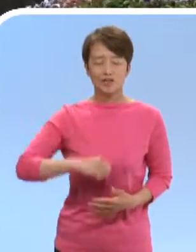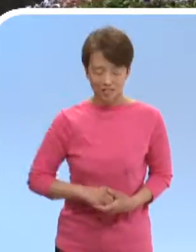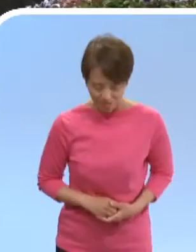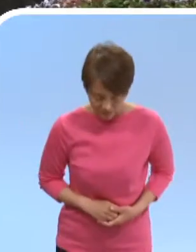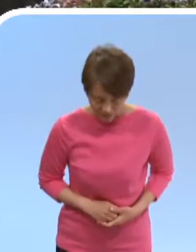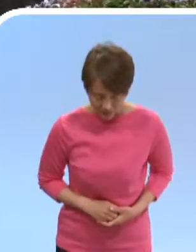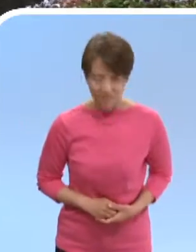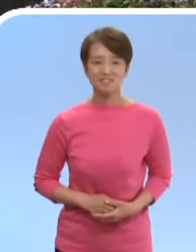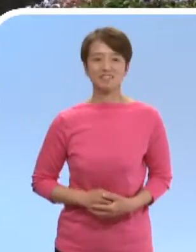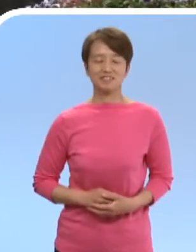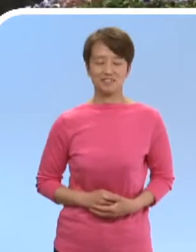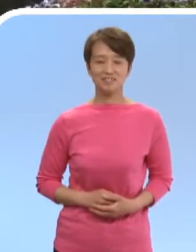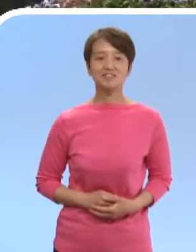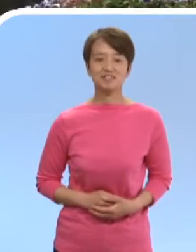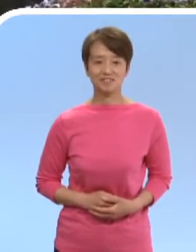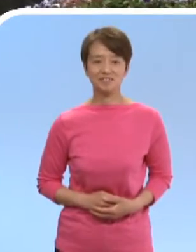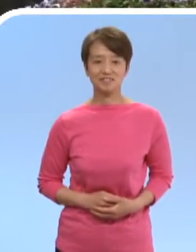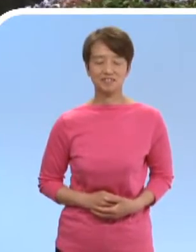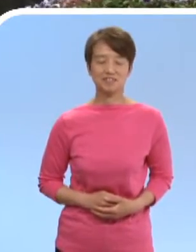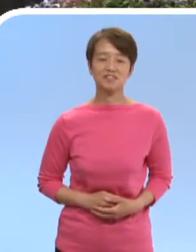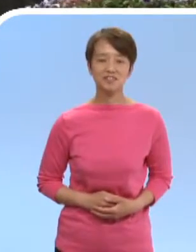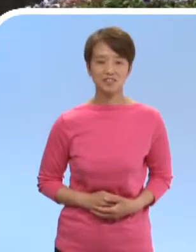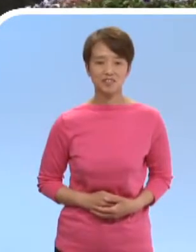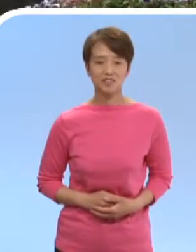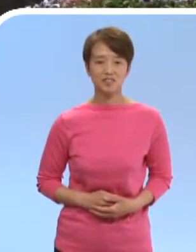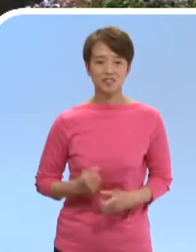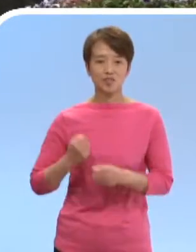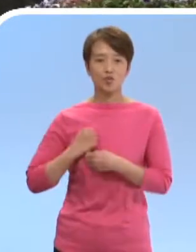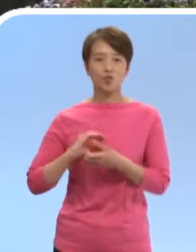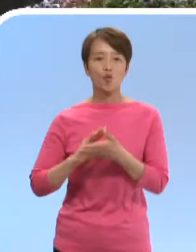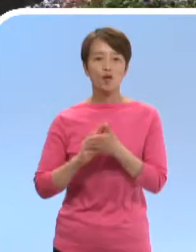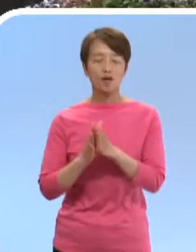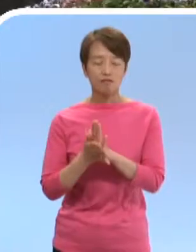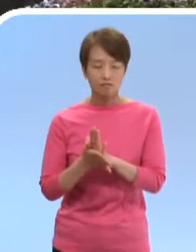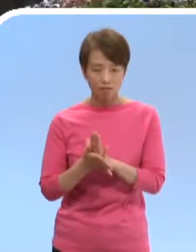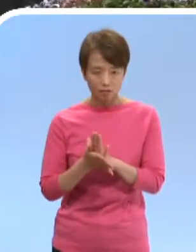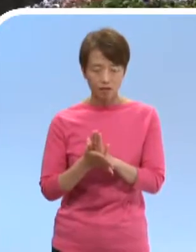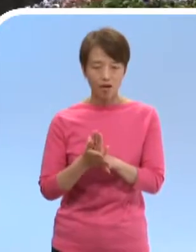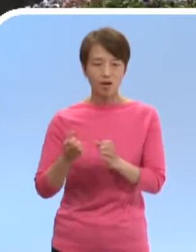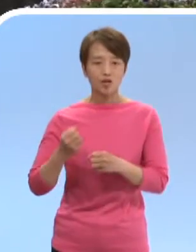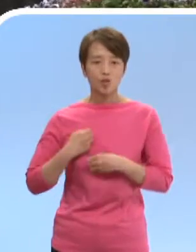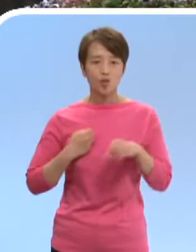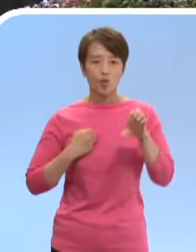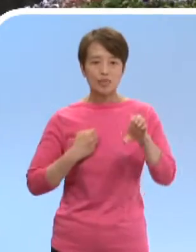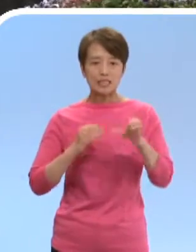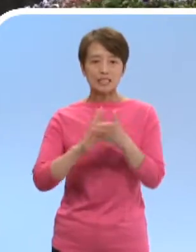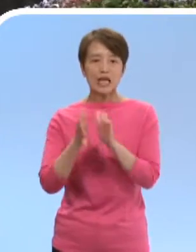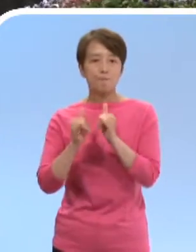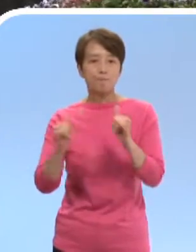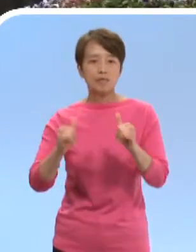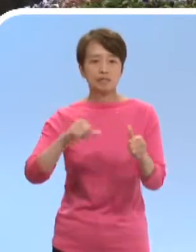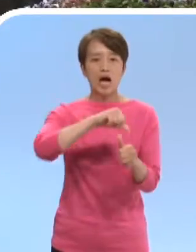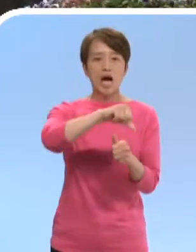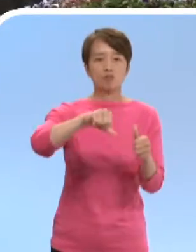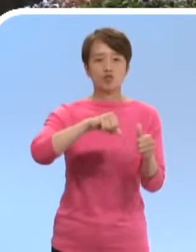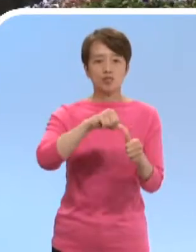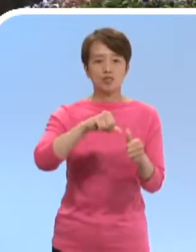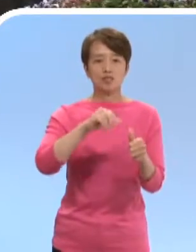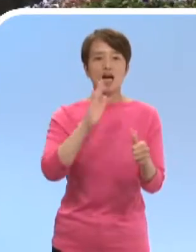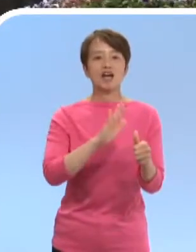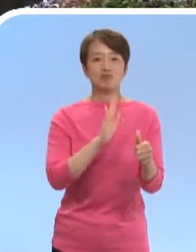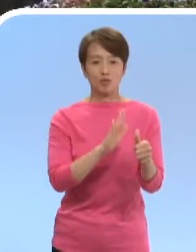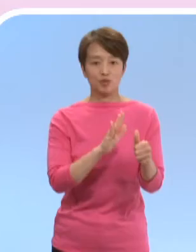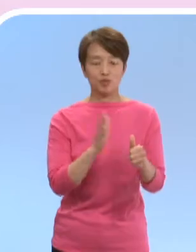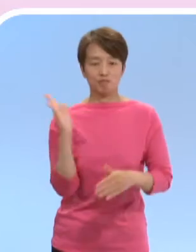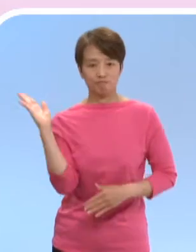おはようございます、橋本雅子です。さて兵庫県では兵庫いい県民というアプリを提供